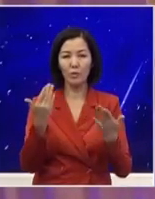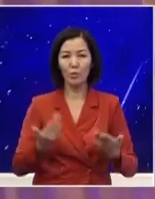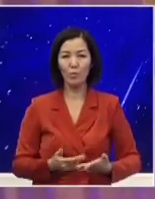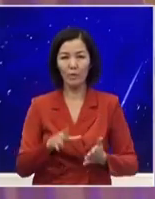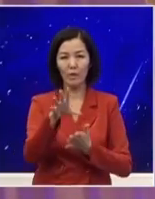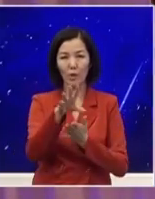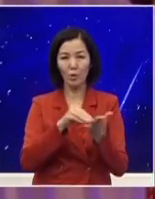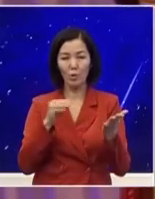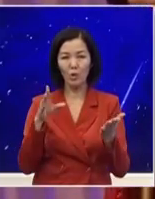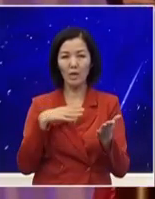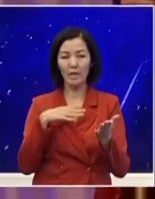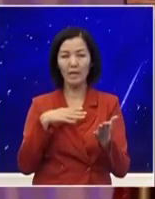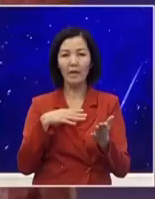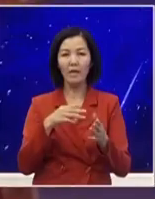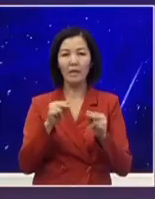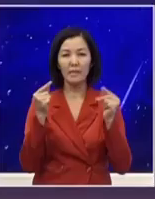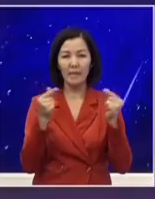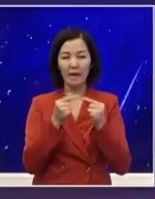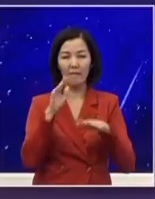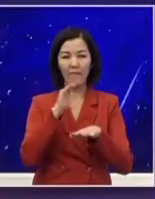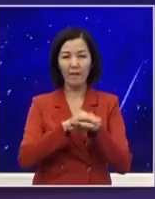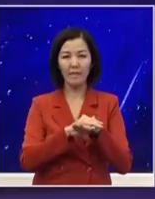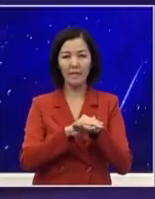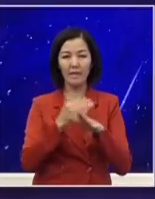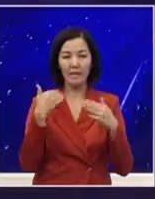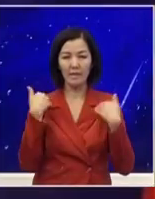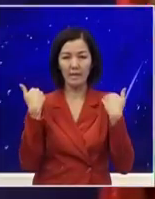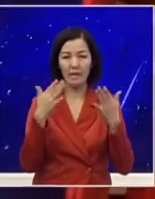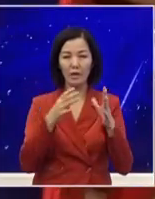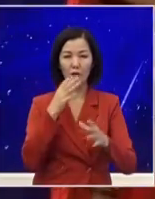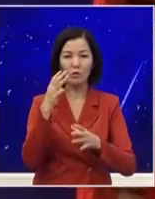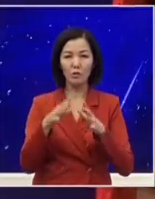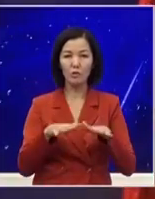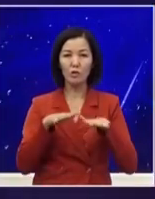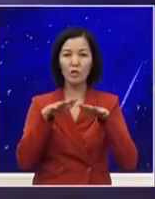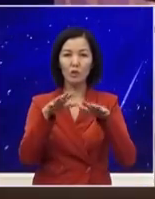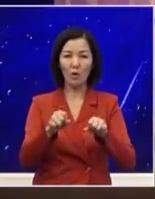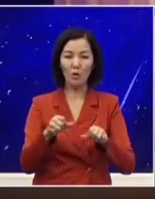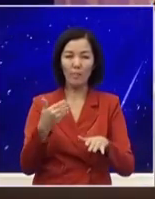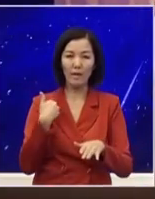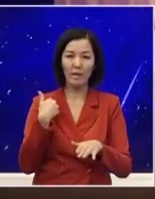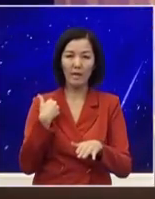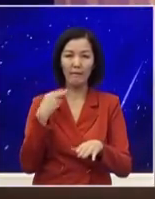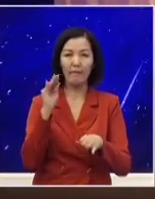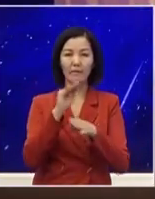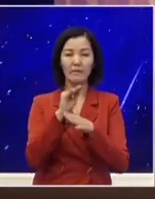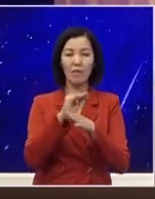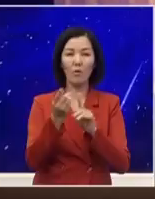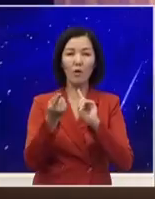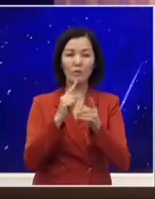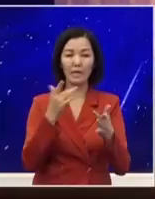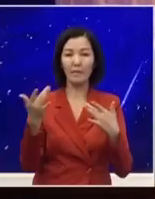Ескендірдің өмірбаяндық деректерін дәл келтіреді де, оның дүние жүзін жаулап алмақ болған шапқыншылық саясатын сынауға ауысады.